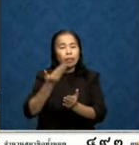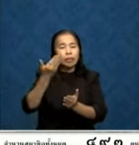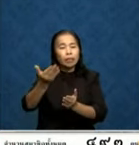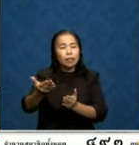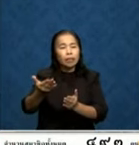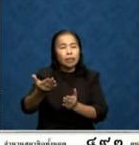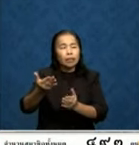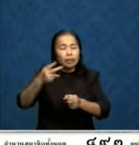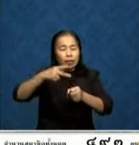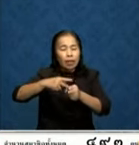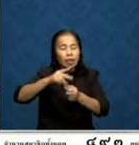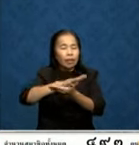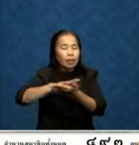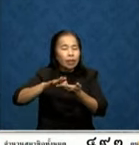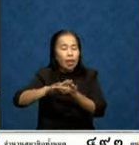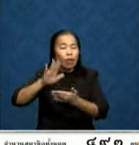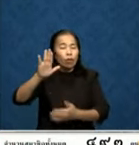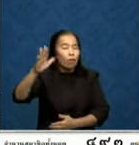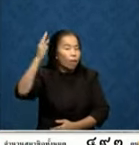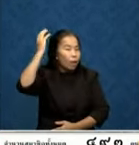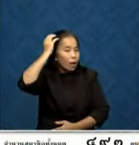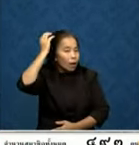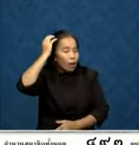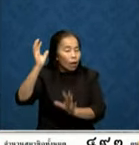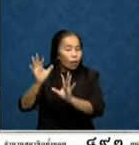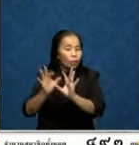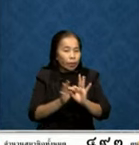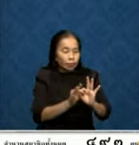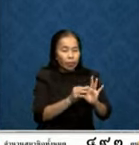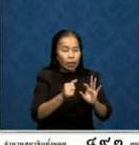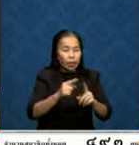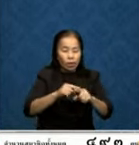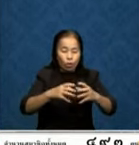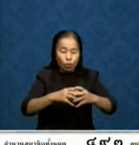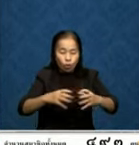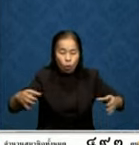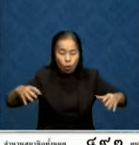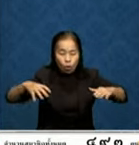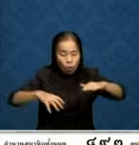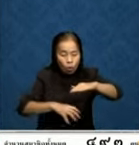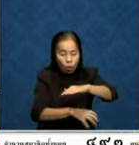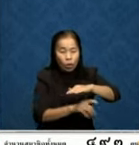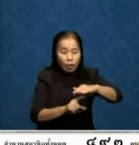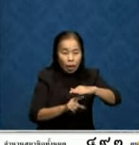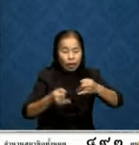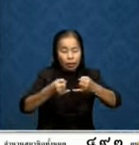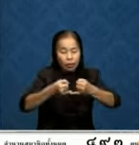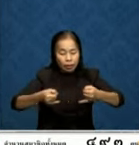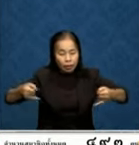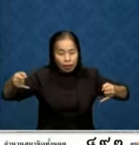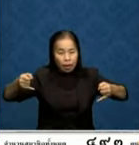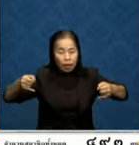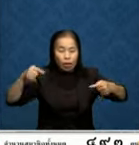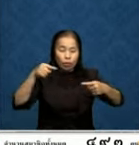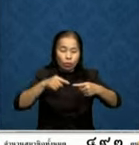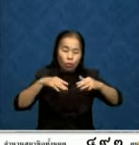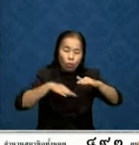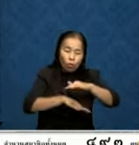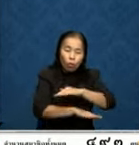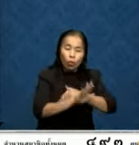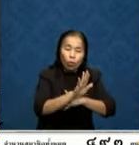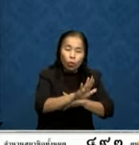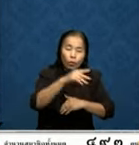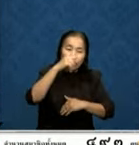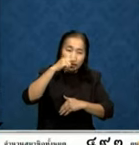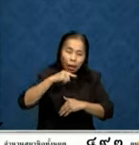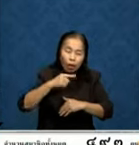ดจากเขื่อนจากประเทศลาวปัญหาจะวางท่อผ่านเดินสายผ่านประเทศไทยหรือเดินสายใต้ดินใ